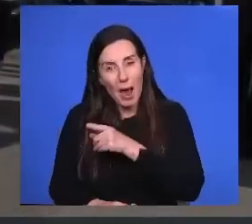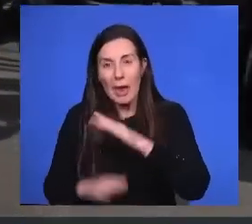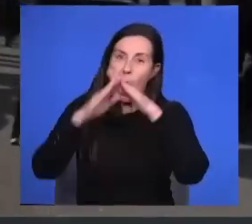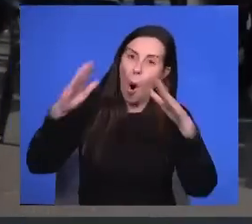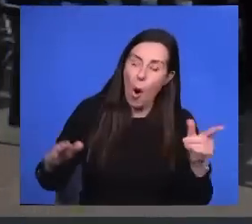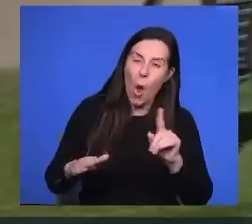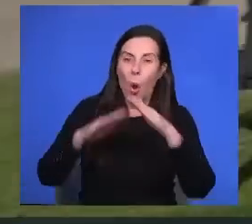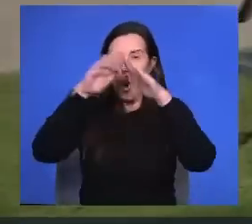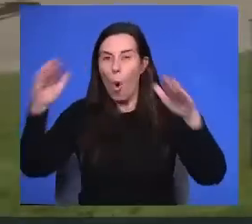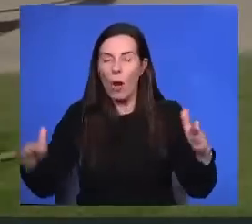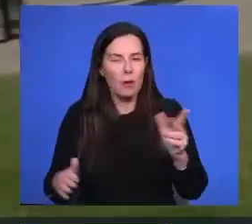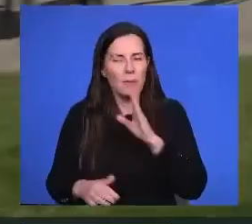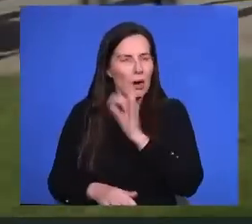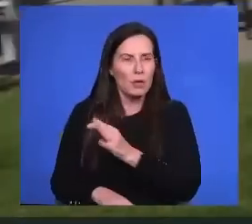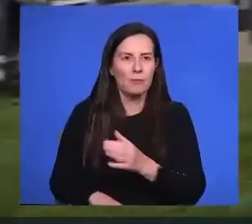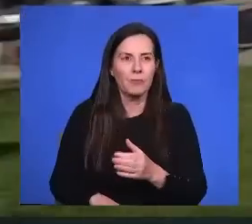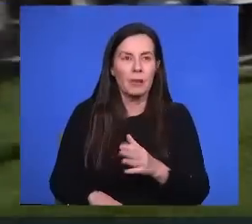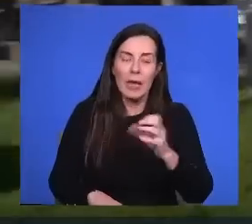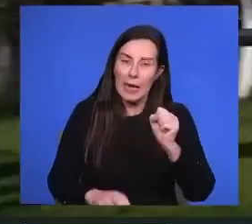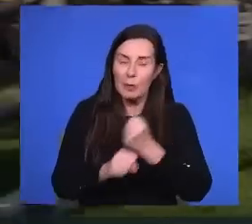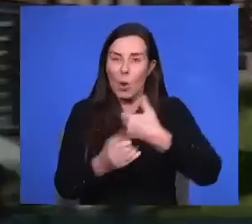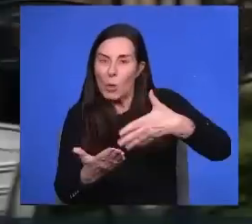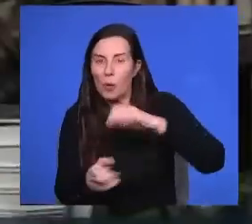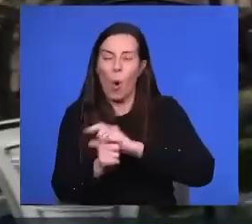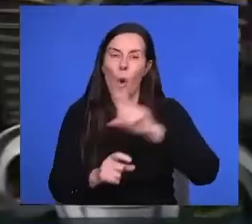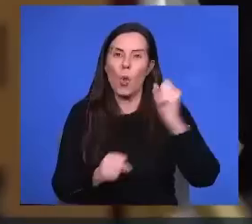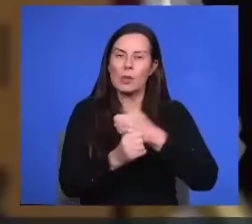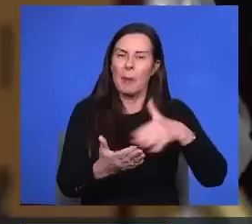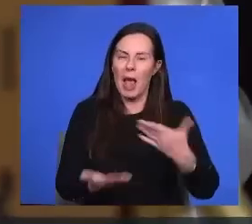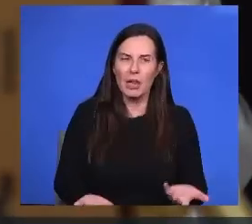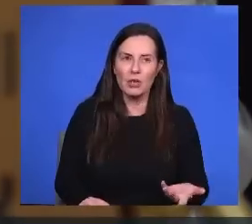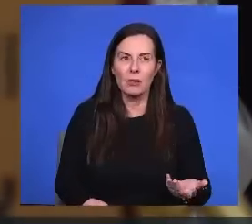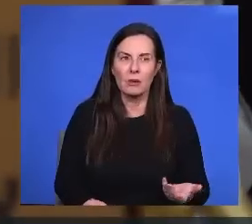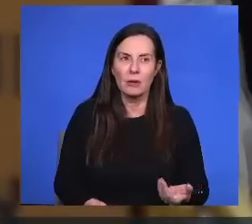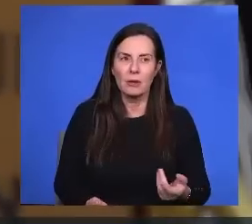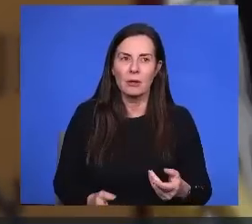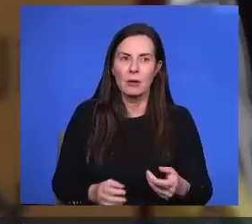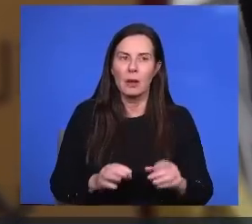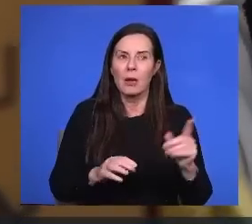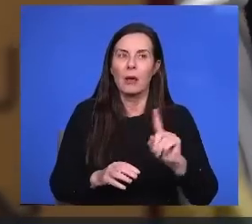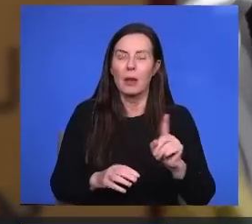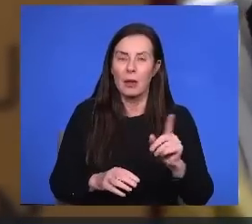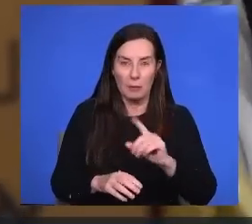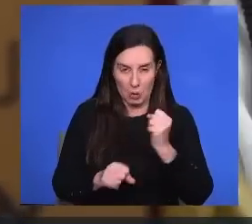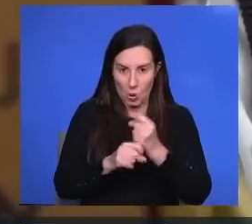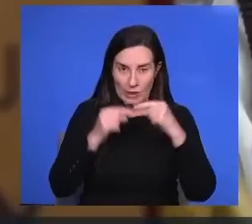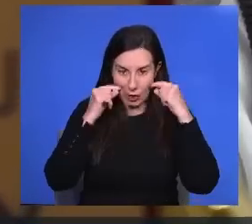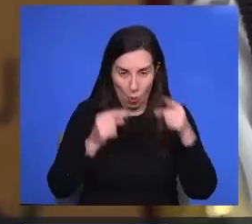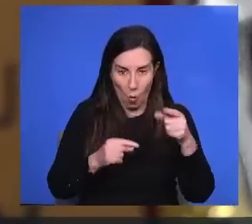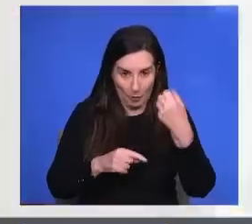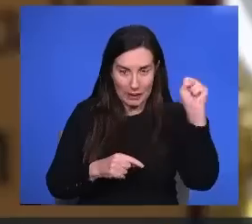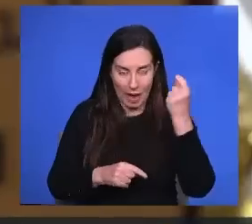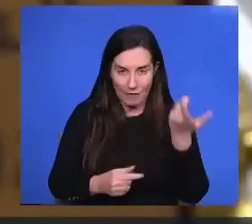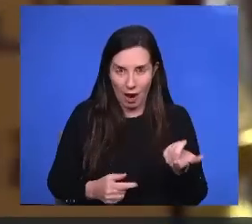אוהל או לא יהיה אוהל. אם יהיה על האש או אין על האש. על חיוך יתחילו. מי שמחייך הוא ביצע